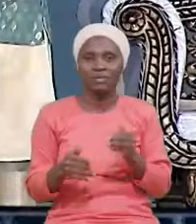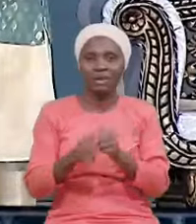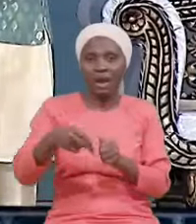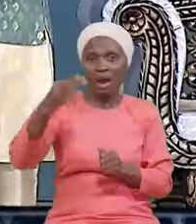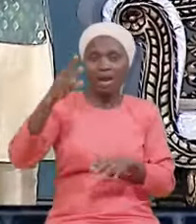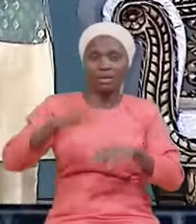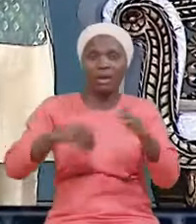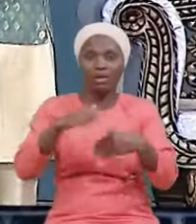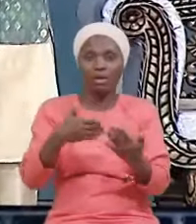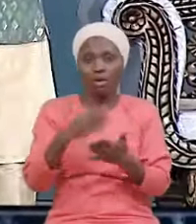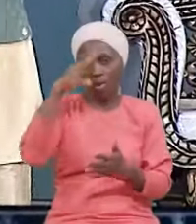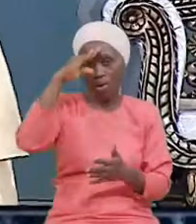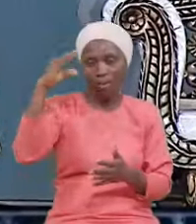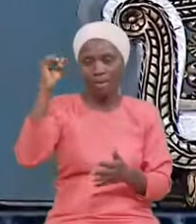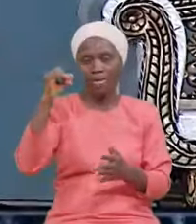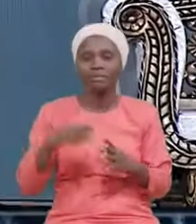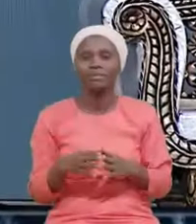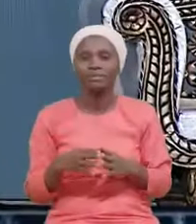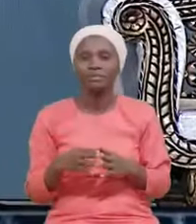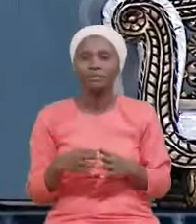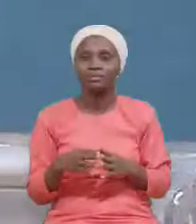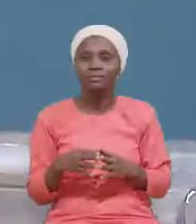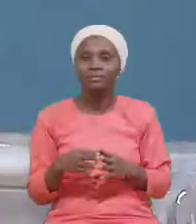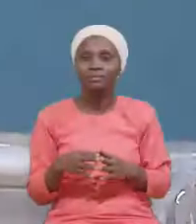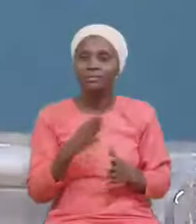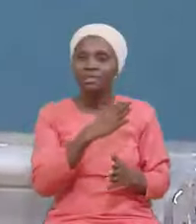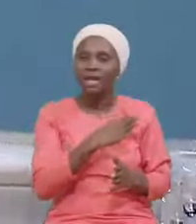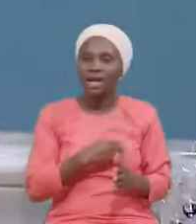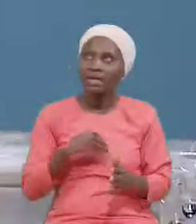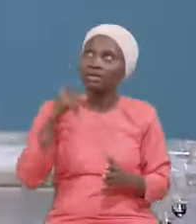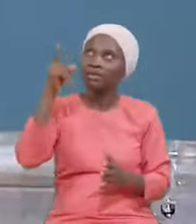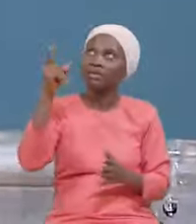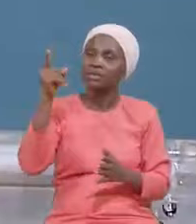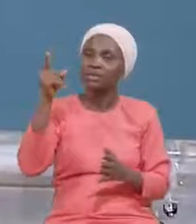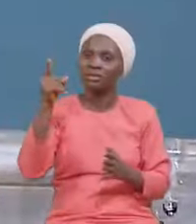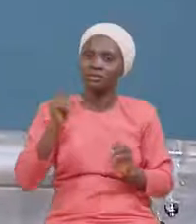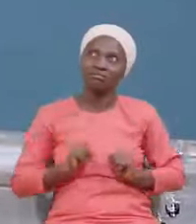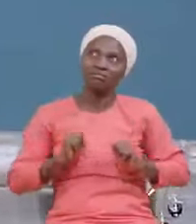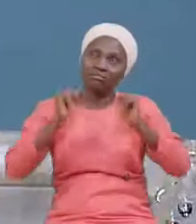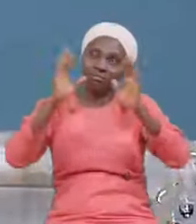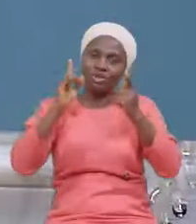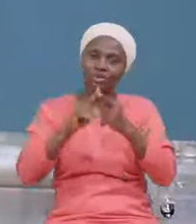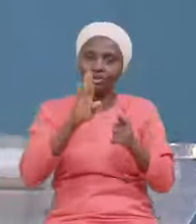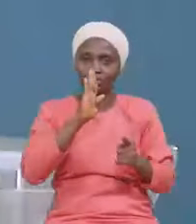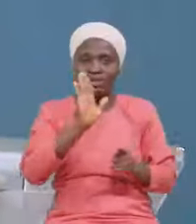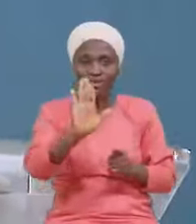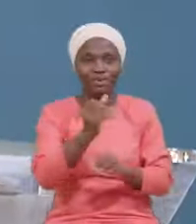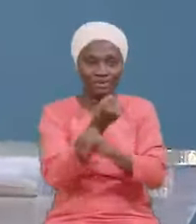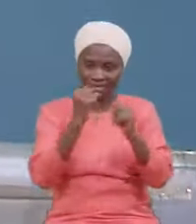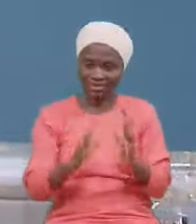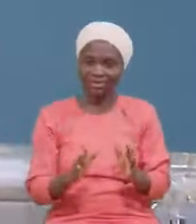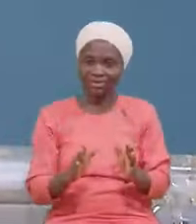తీసుకువెళ్తాడు. సర్వ మానవాళి కంటే ఔన్నత్యంగా. And he offers to be your savior, ఆయన మీకు రక్షకునిగా ఉండడానికి